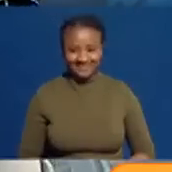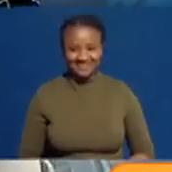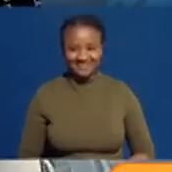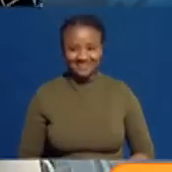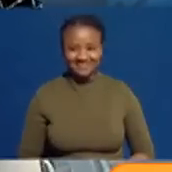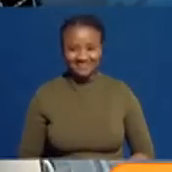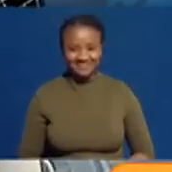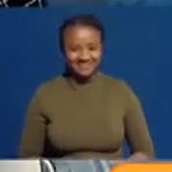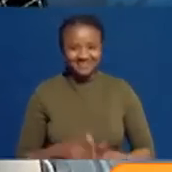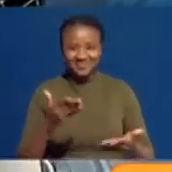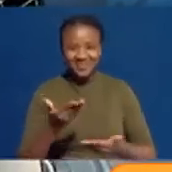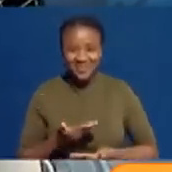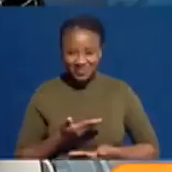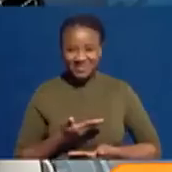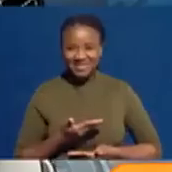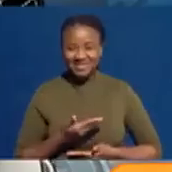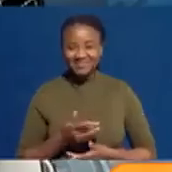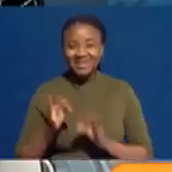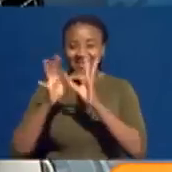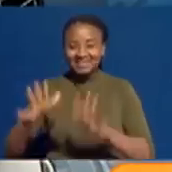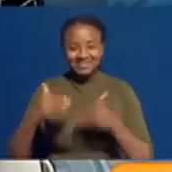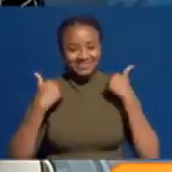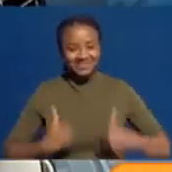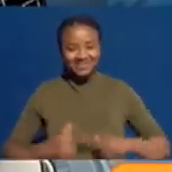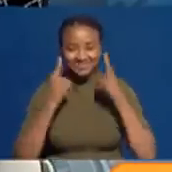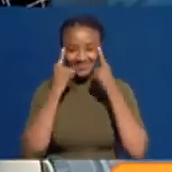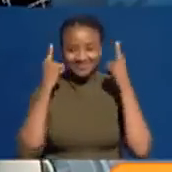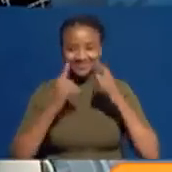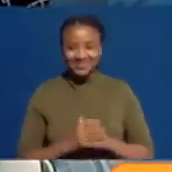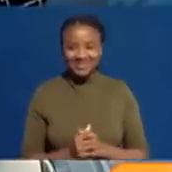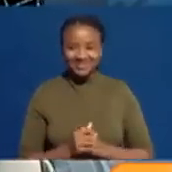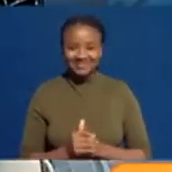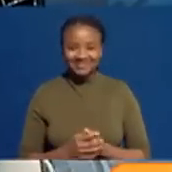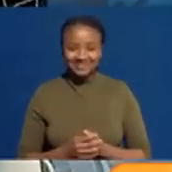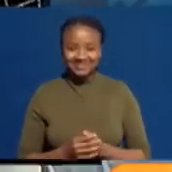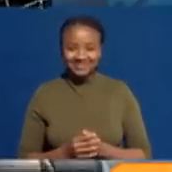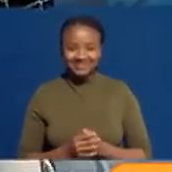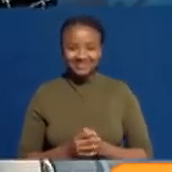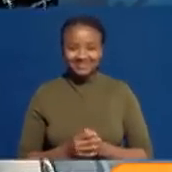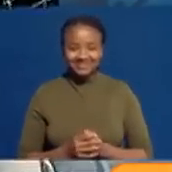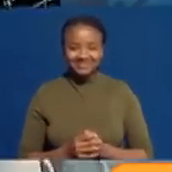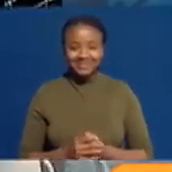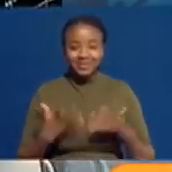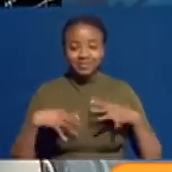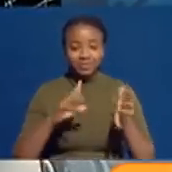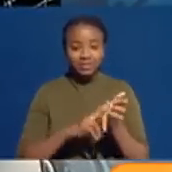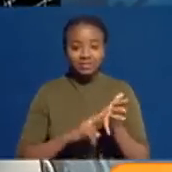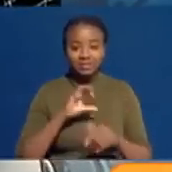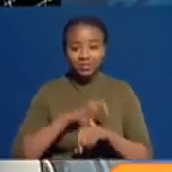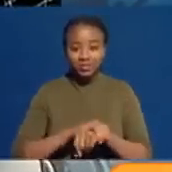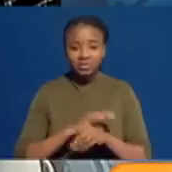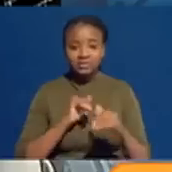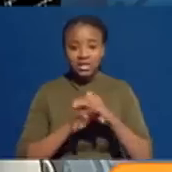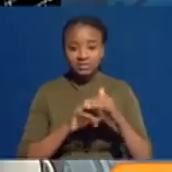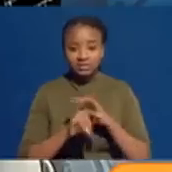Naam. Karibu mtazamaji, mwenzetu ni yule Nzale. Naam, huku idadi ya wanaojisajili kupokea mikopo ya hazina